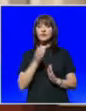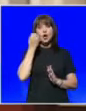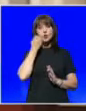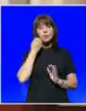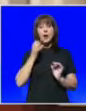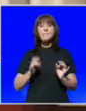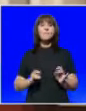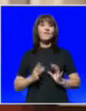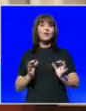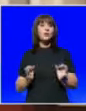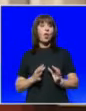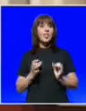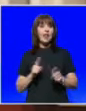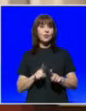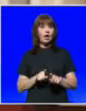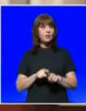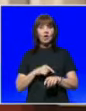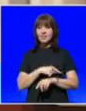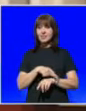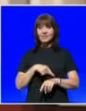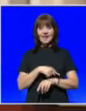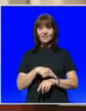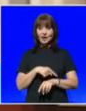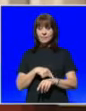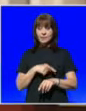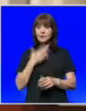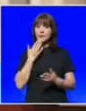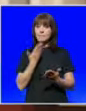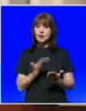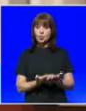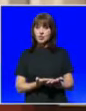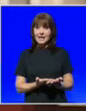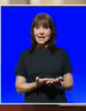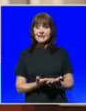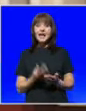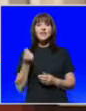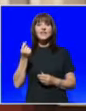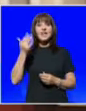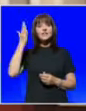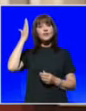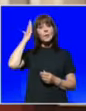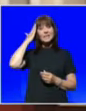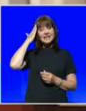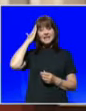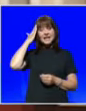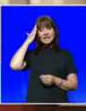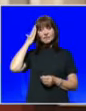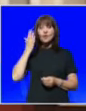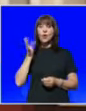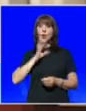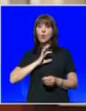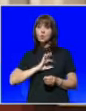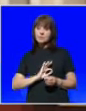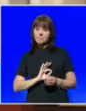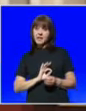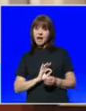професионално. Навреме представиха тези предложения. Така че финансово министерство успя да ги вмести